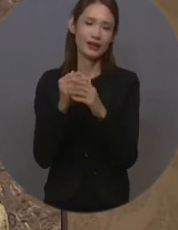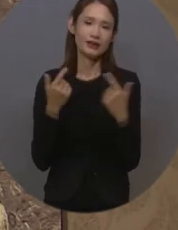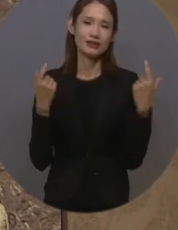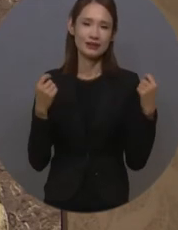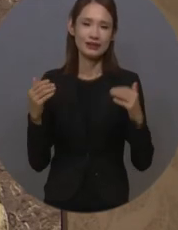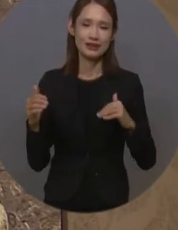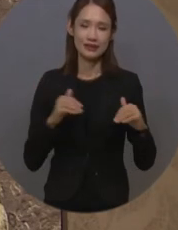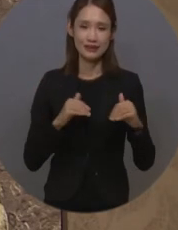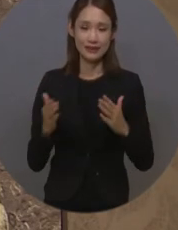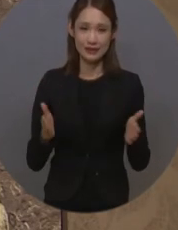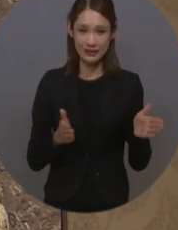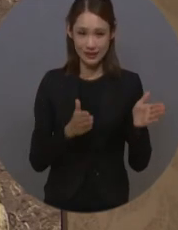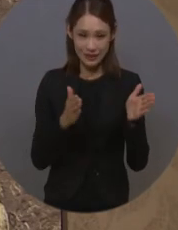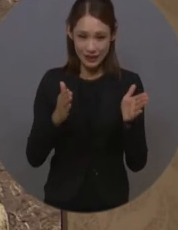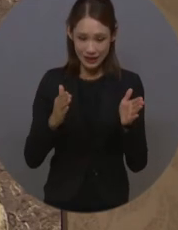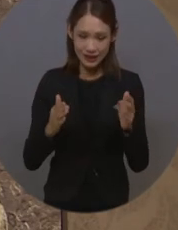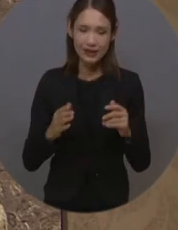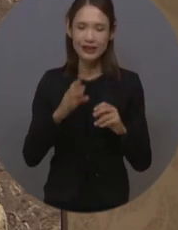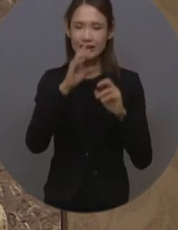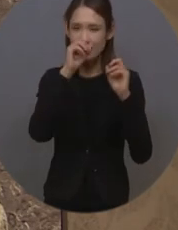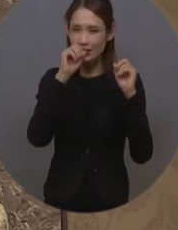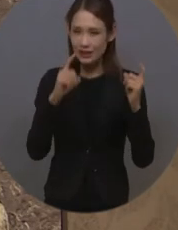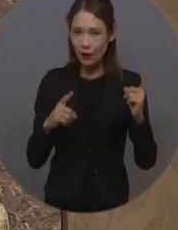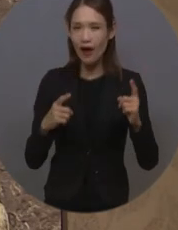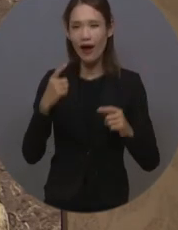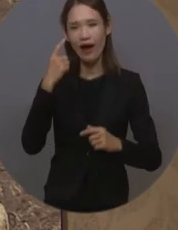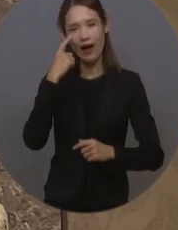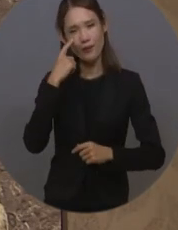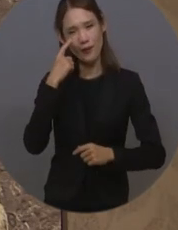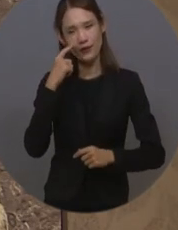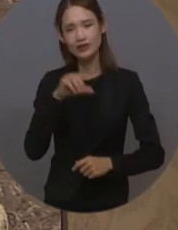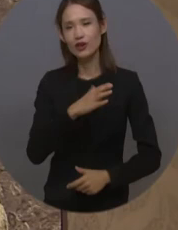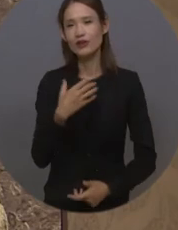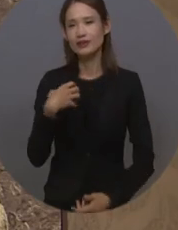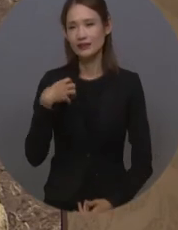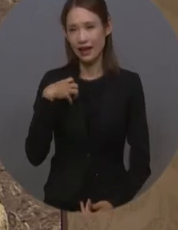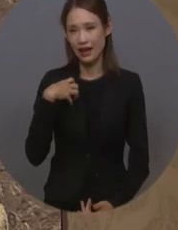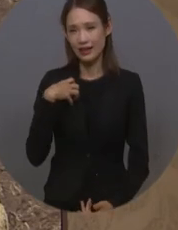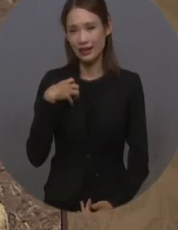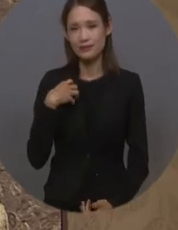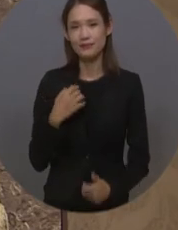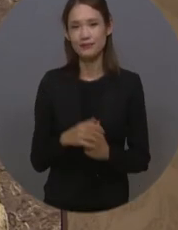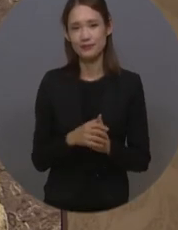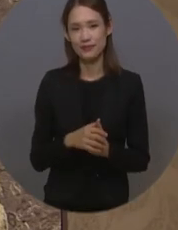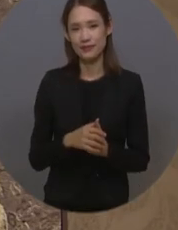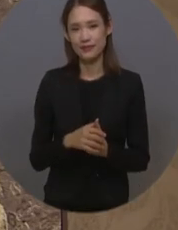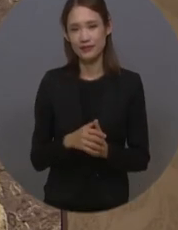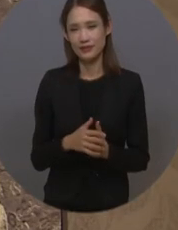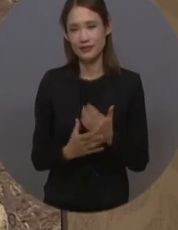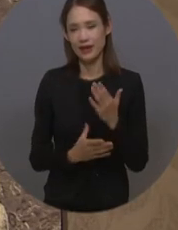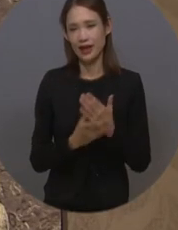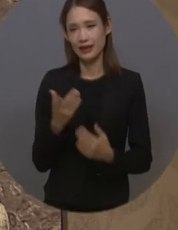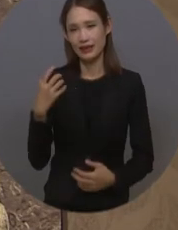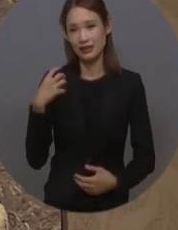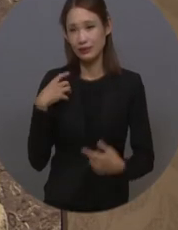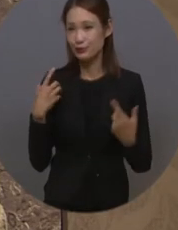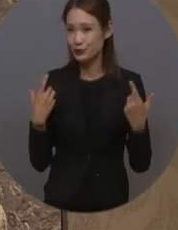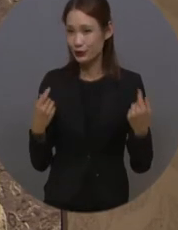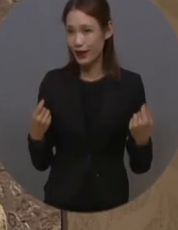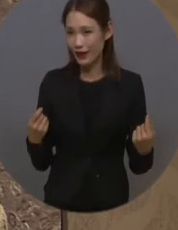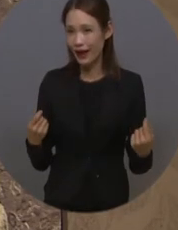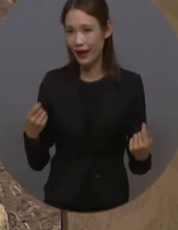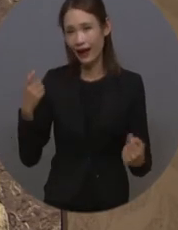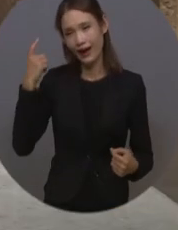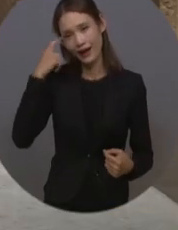길을 도약하면서 만들어가는 것이 저희의 책무고 네. 우리 모두의 하나의 의무가 아니겠나 이런 생각을